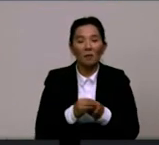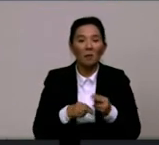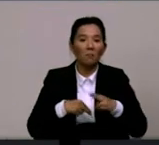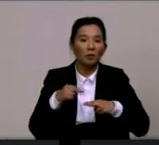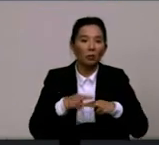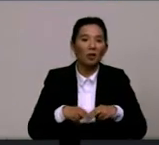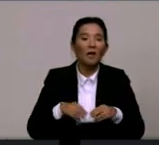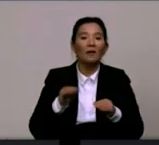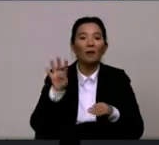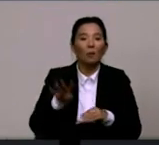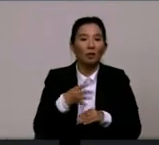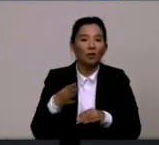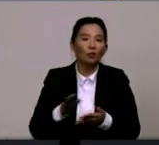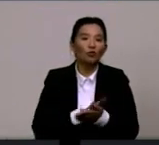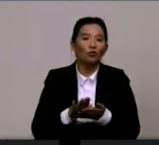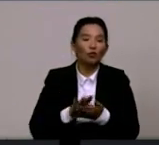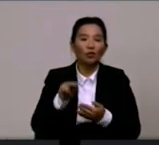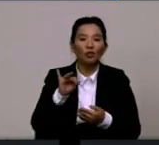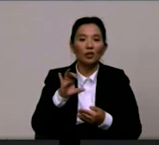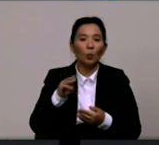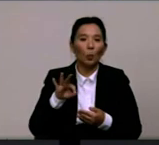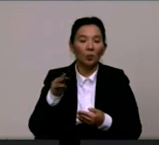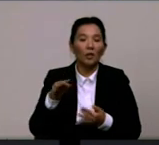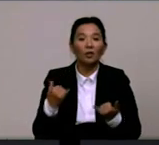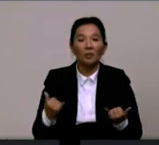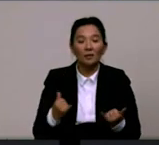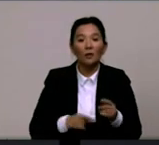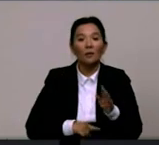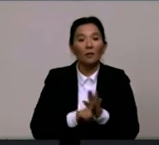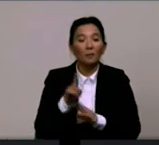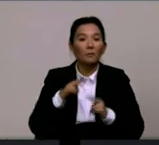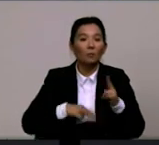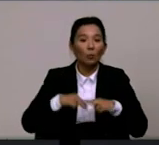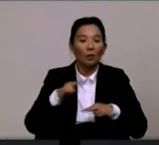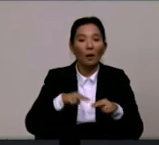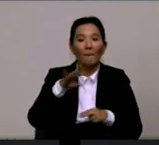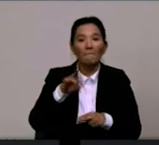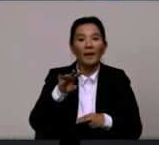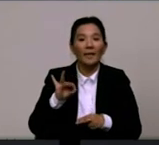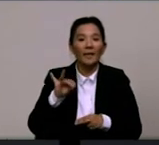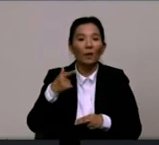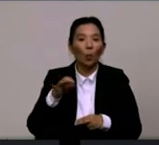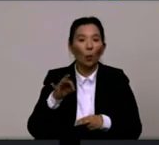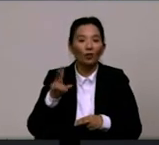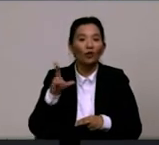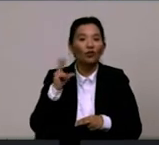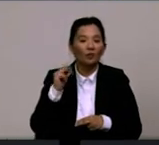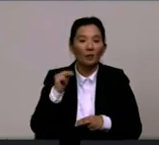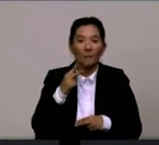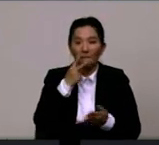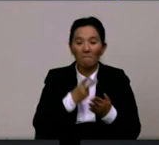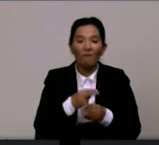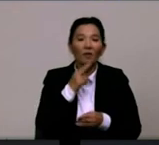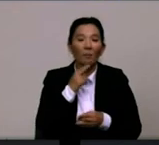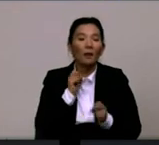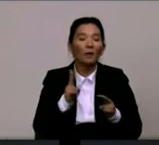построили таблицу частот. А теперь строим полигон чисел. Обратите внимание, как